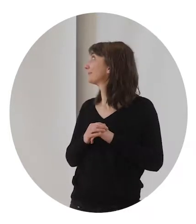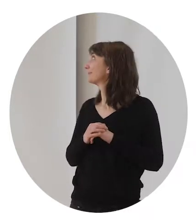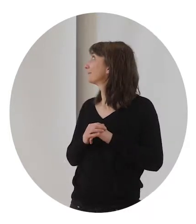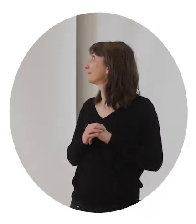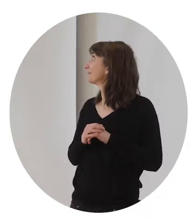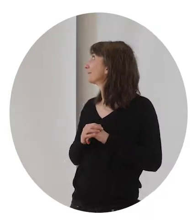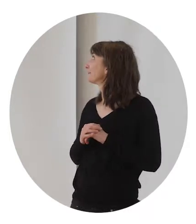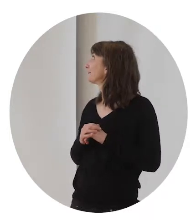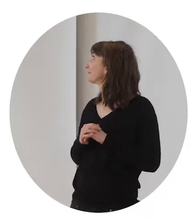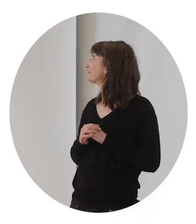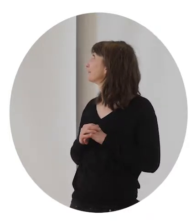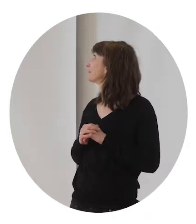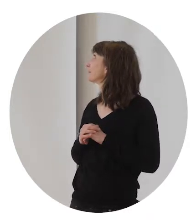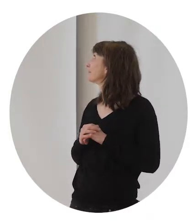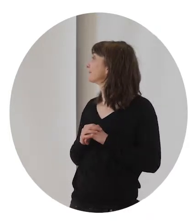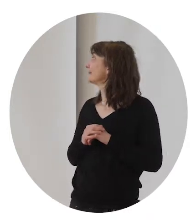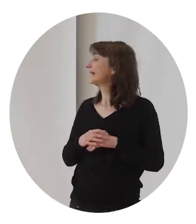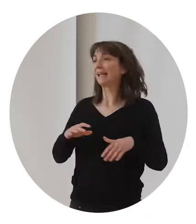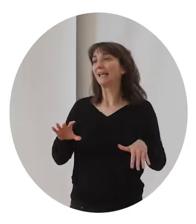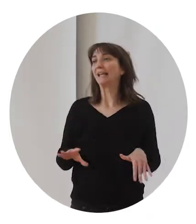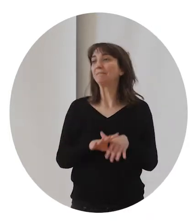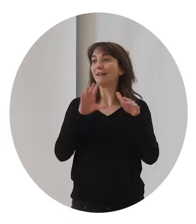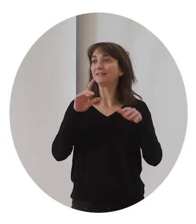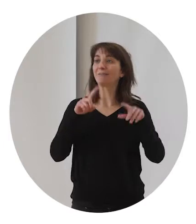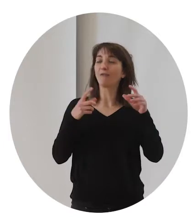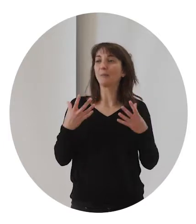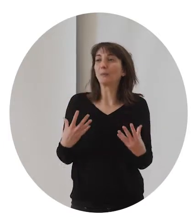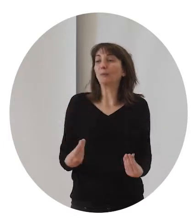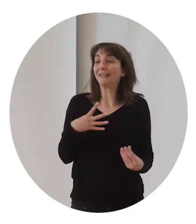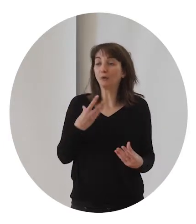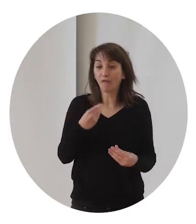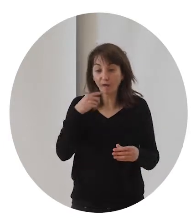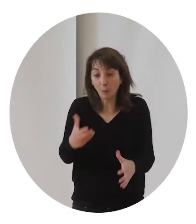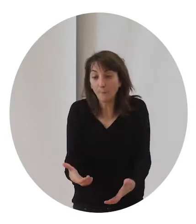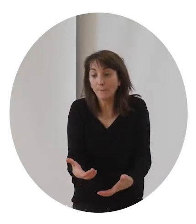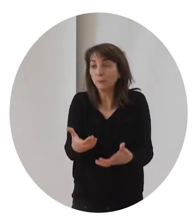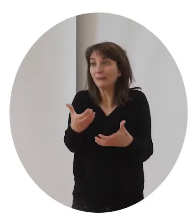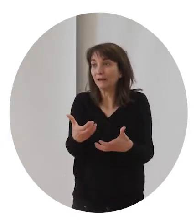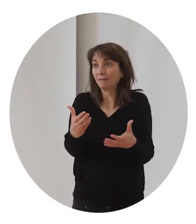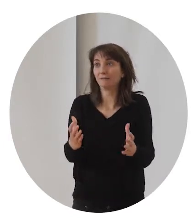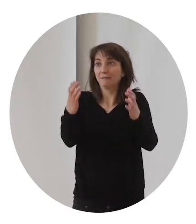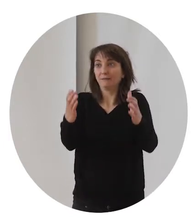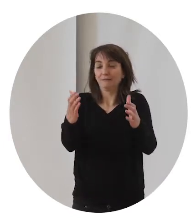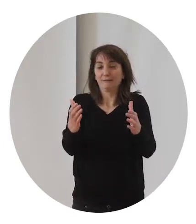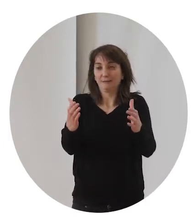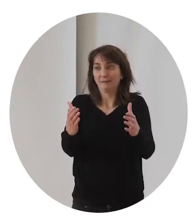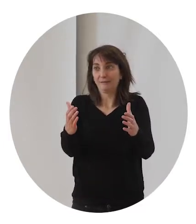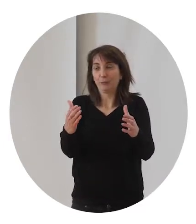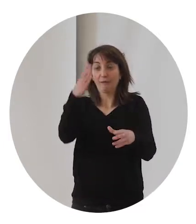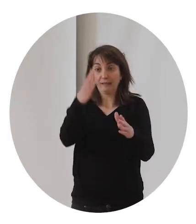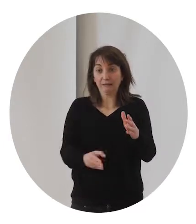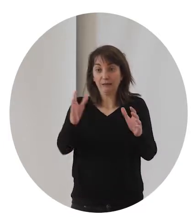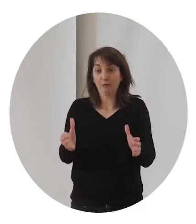illustration d'une hypotonie. Là des fois il y a des enfants qu'il faut soutenir carrément pour qu'ils puissent tenir en